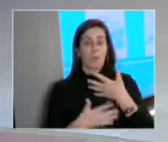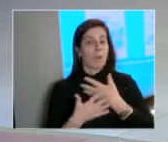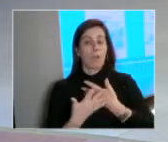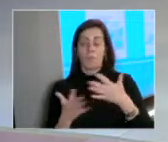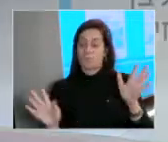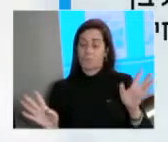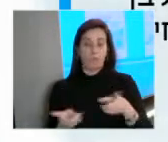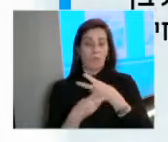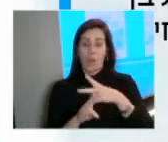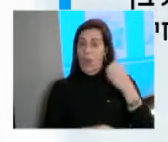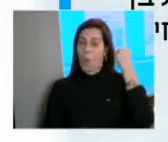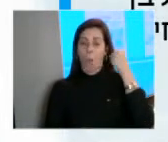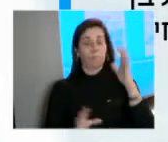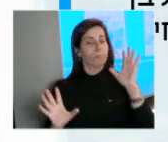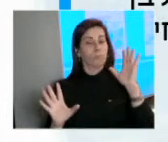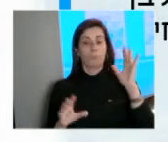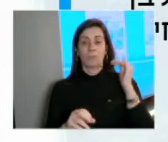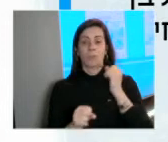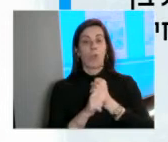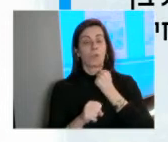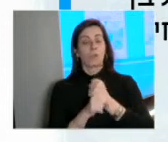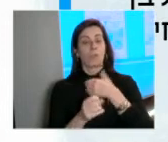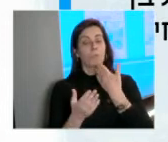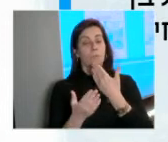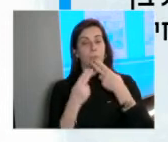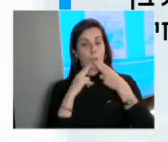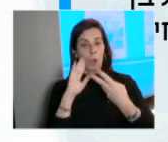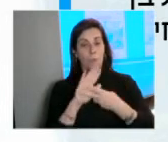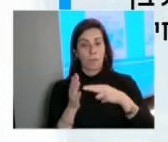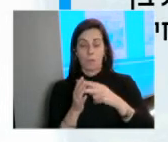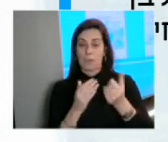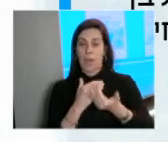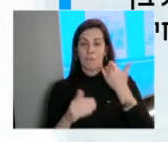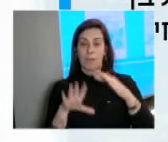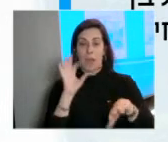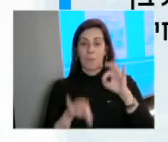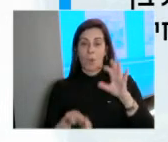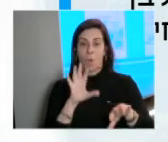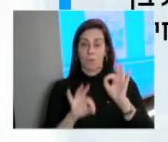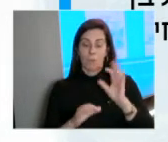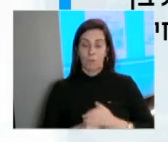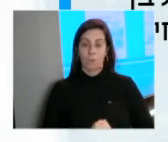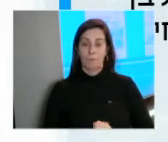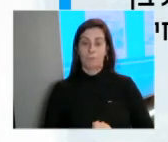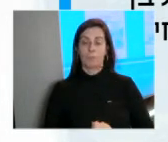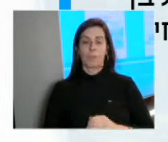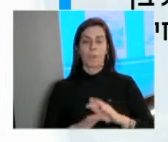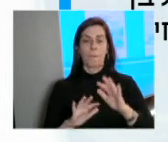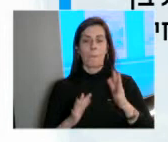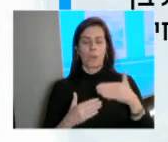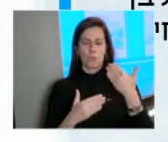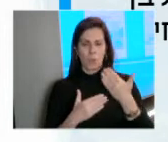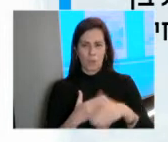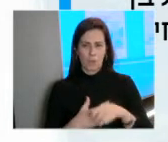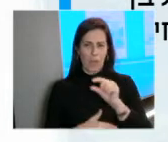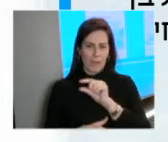הזה בוגי יעלון. אין מנדט לקדם מתווה מדיני רגע לפני בחירות. ומה שכותב, מה שמסיים פה